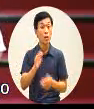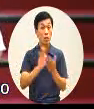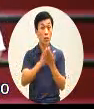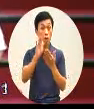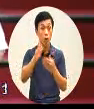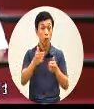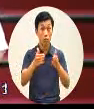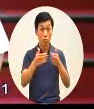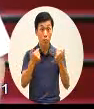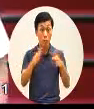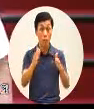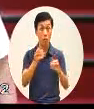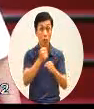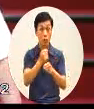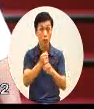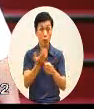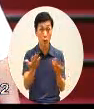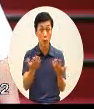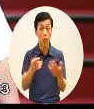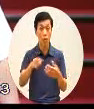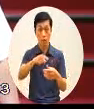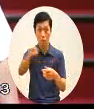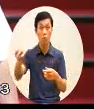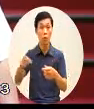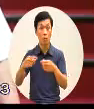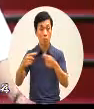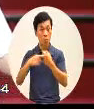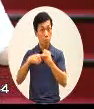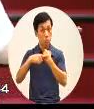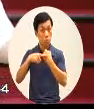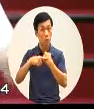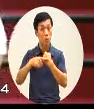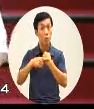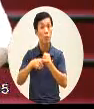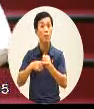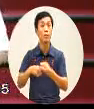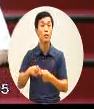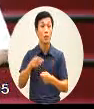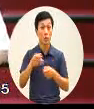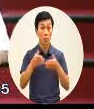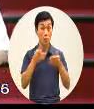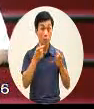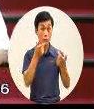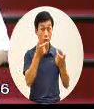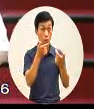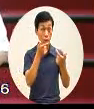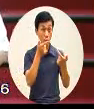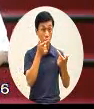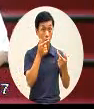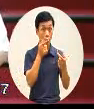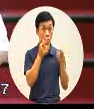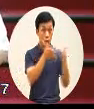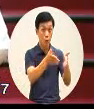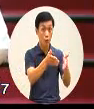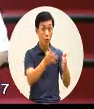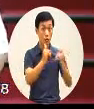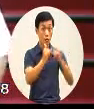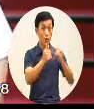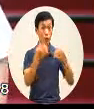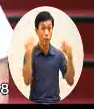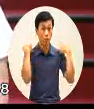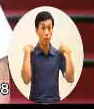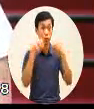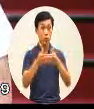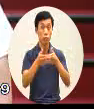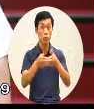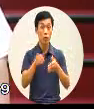着东人跟啊大家研究一下吼，这个是一个是对社会的负责任啦吼。我那是不是公？以这